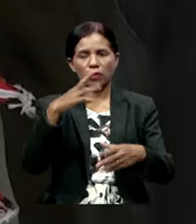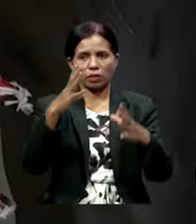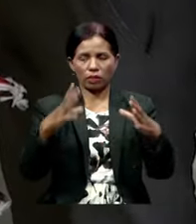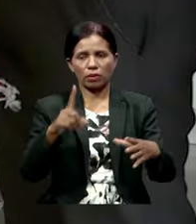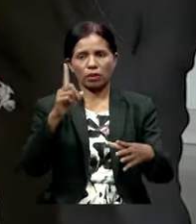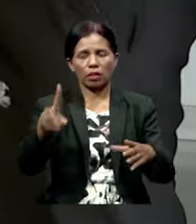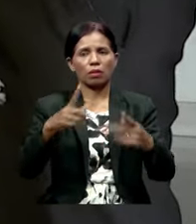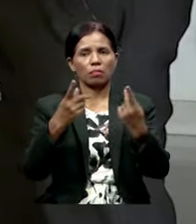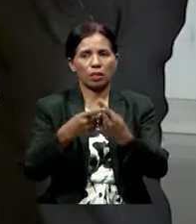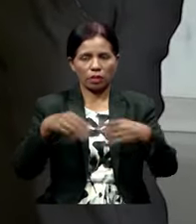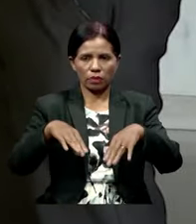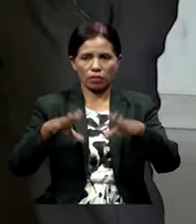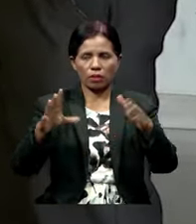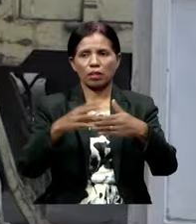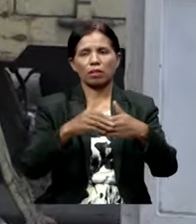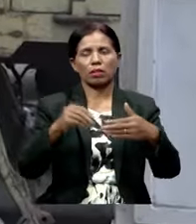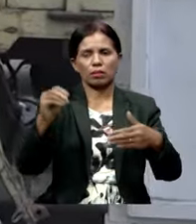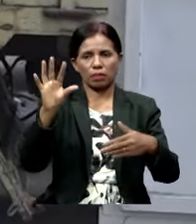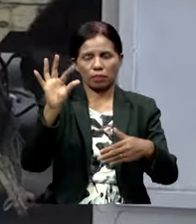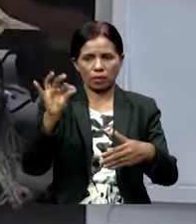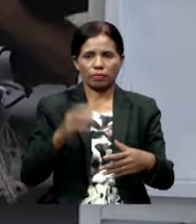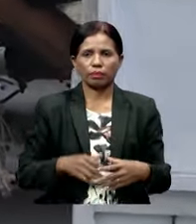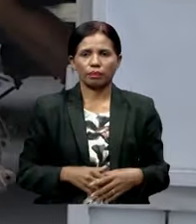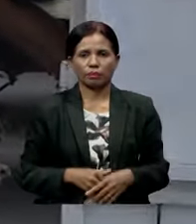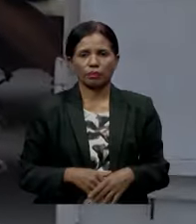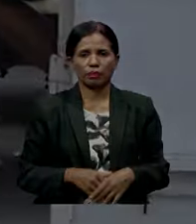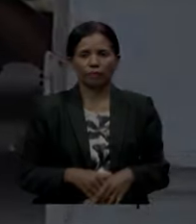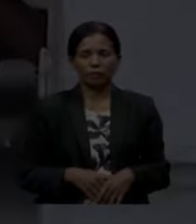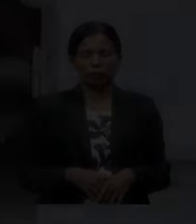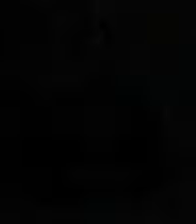importadora serafan ho folin dólar sia. Adriano Verdial, Rafael dos Reis, Gemen.